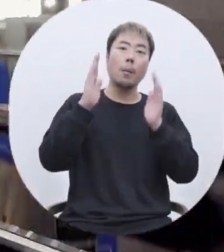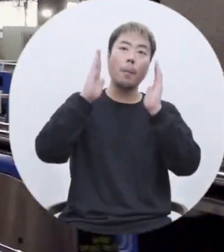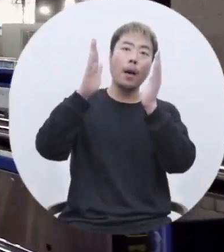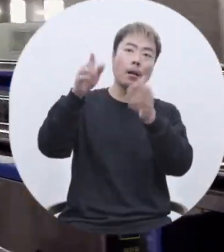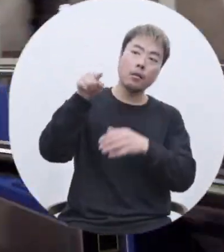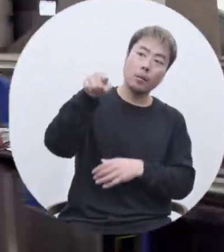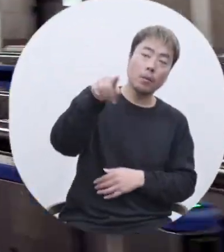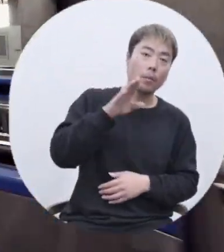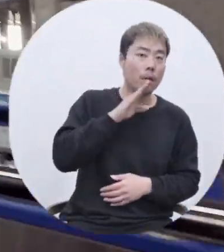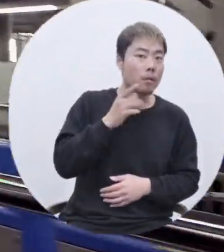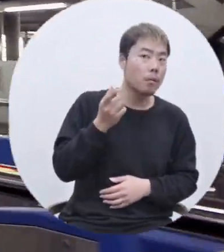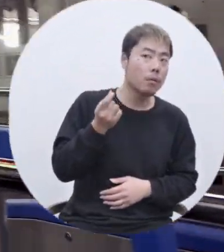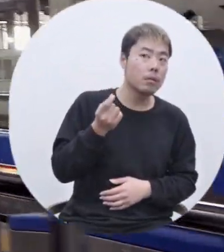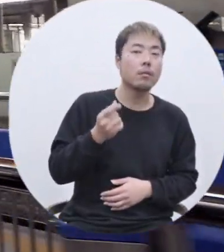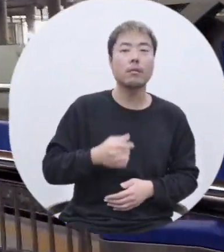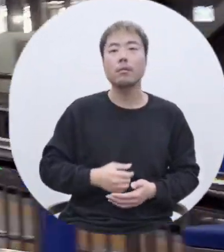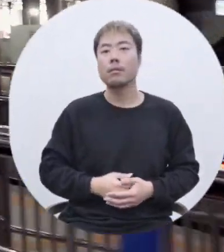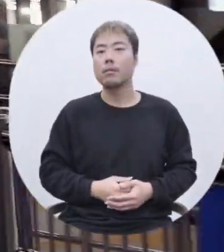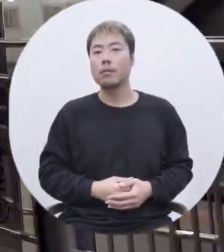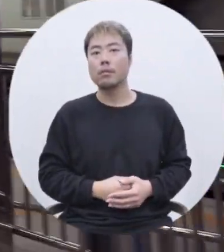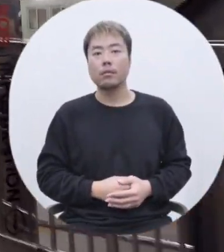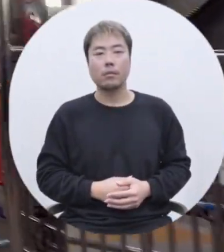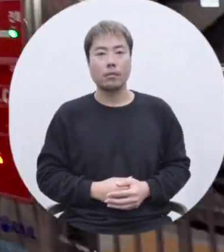이쪽으로 가는 것